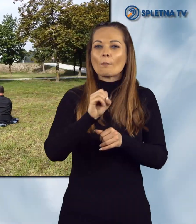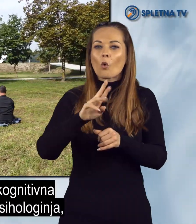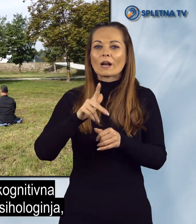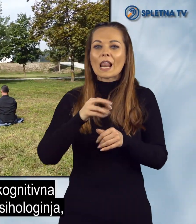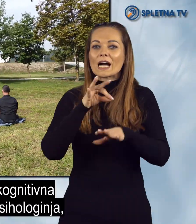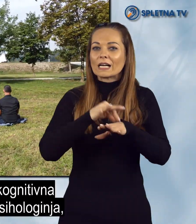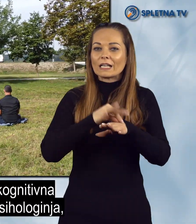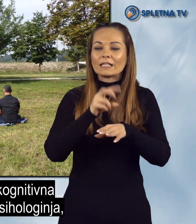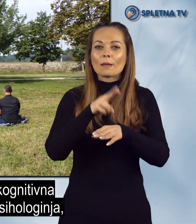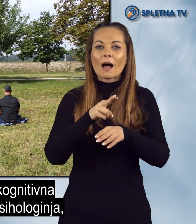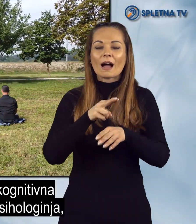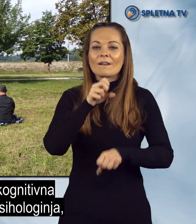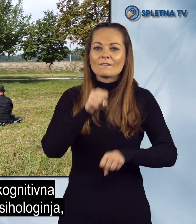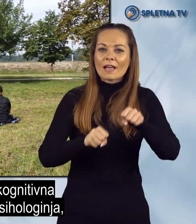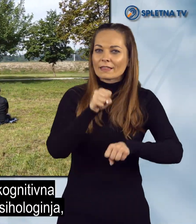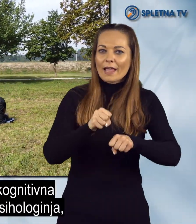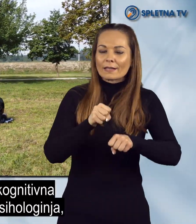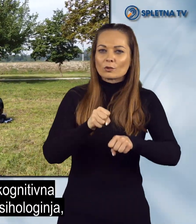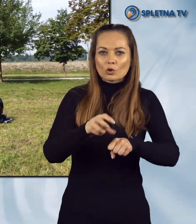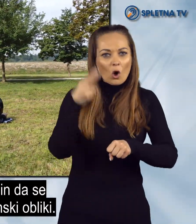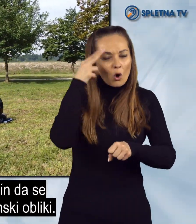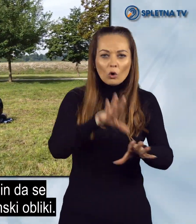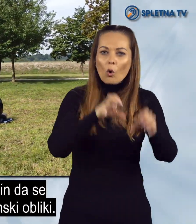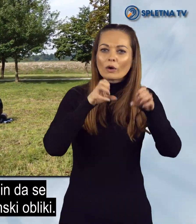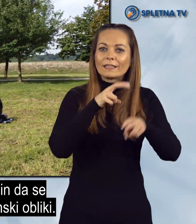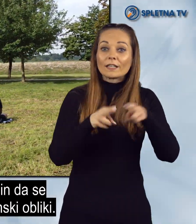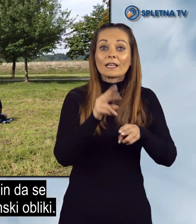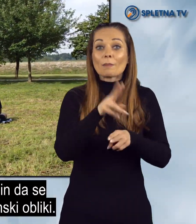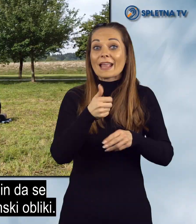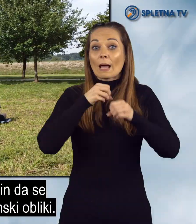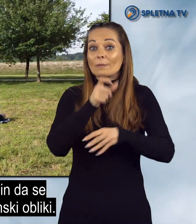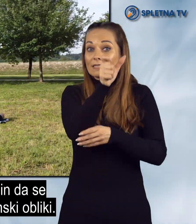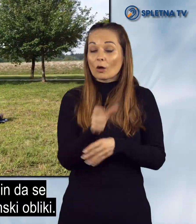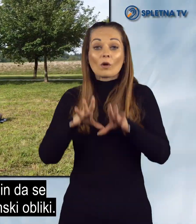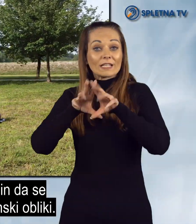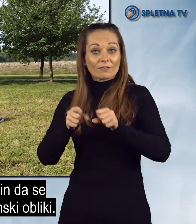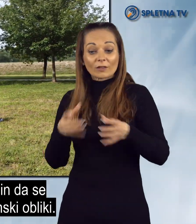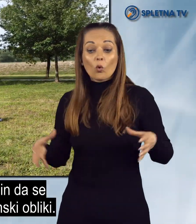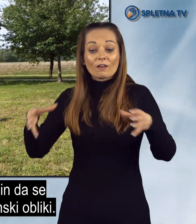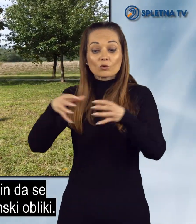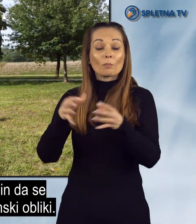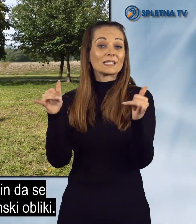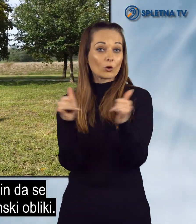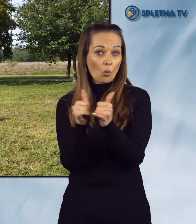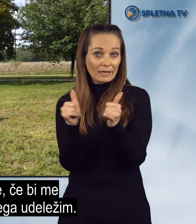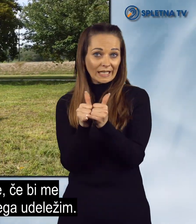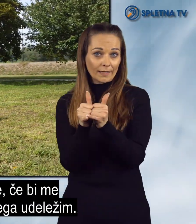ta vedenjsko-kognitivna terapija, ena psihologinja, da jo izvaja, in da se izvaja to v skupinski